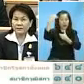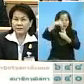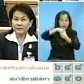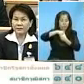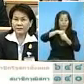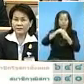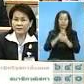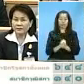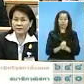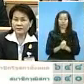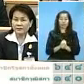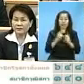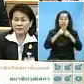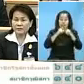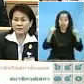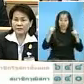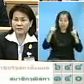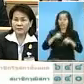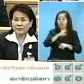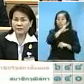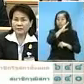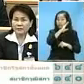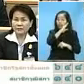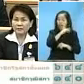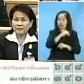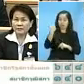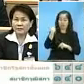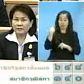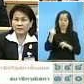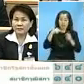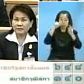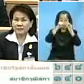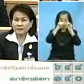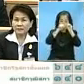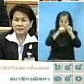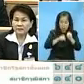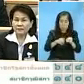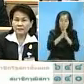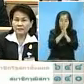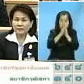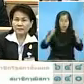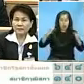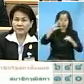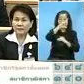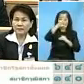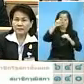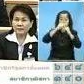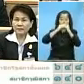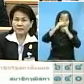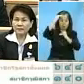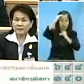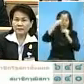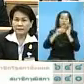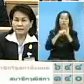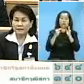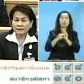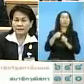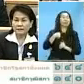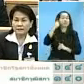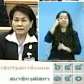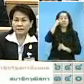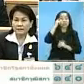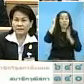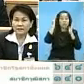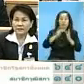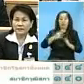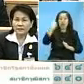ต้องรู้แต่ถ้าหากว่าเรามีมาตราเป็นจำนวนมากถึง300กว่ามาตราเนี่ยผมกล้าท้าเลยฮะ